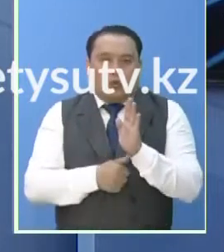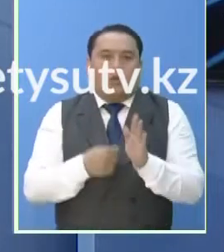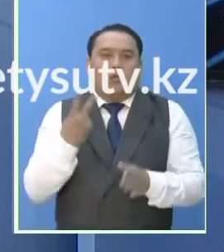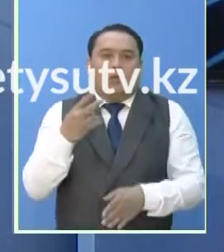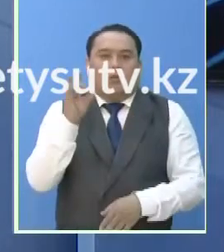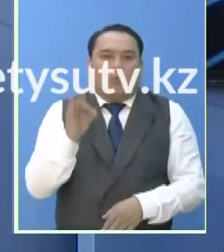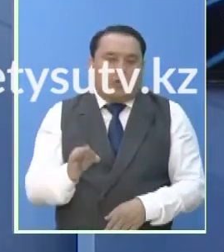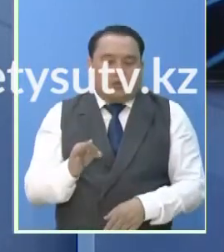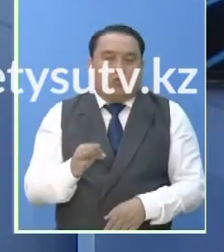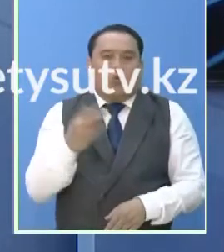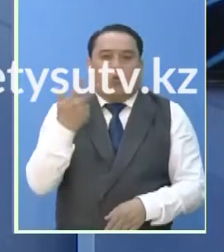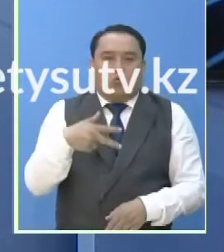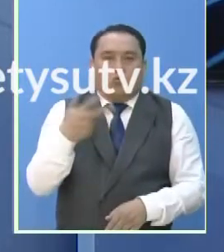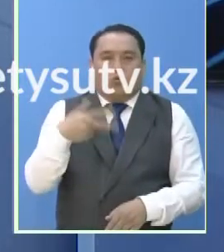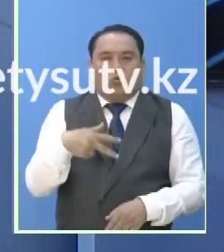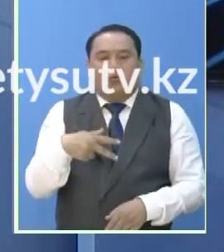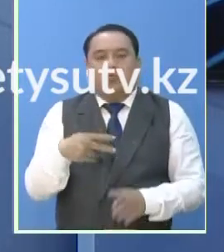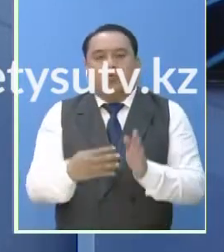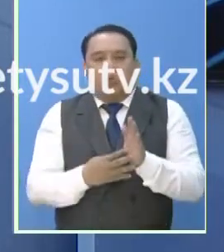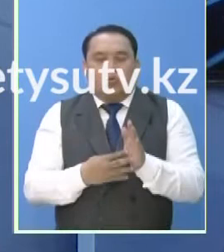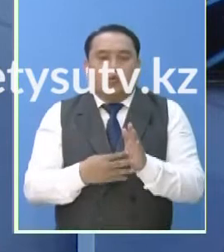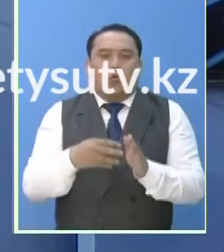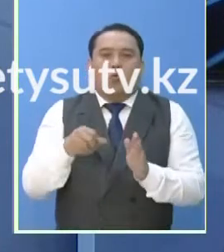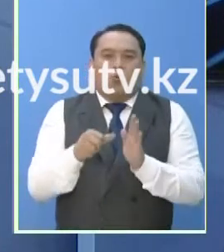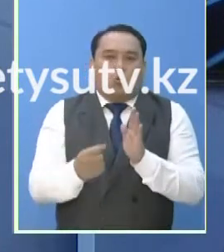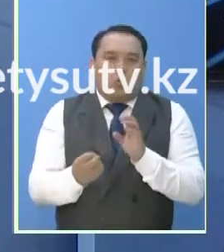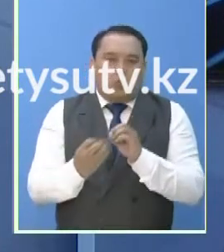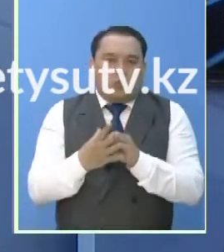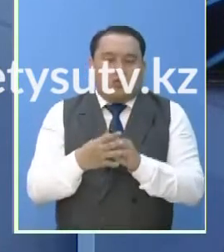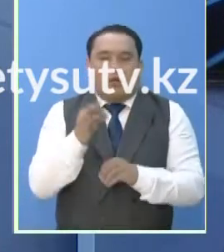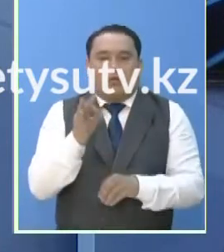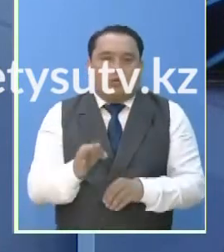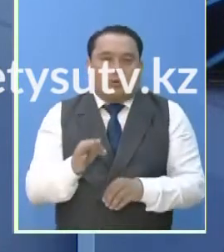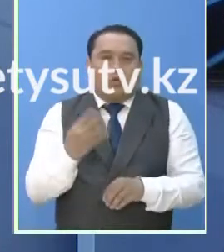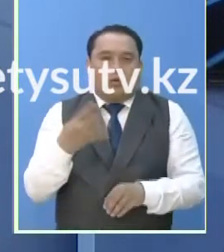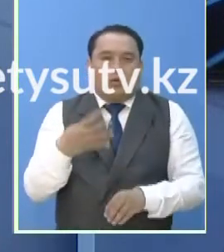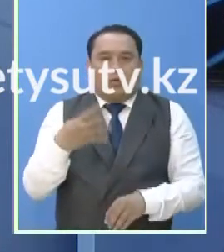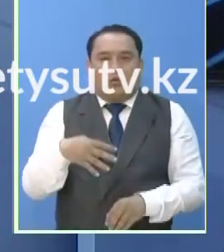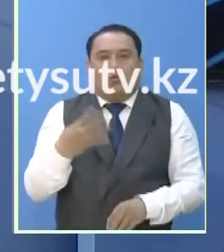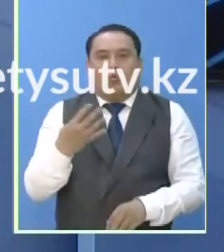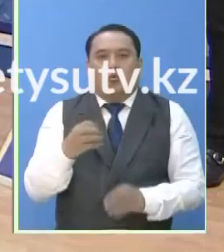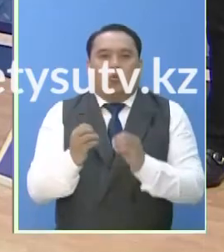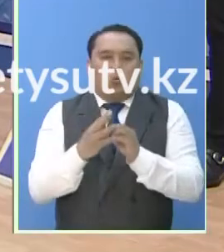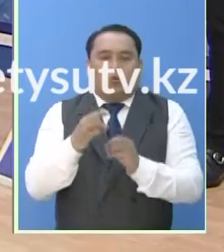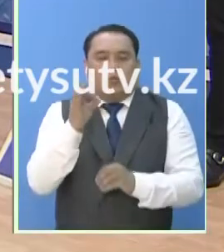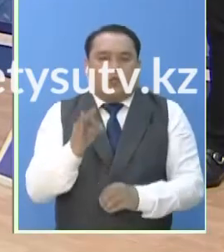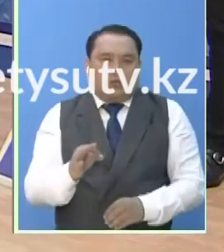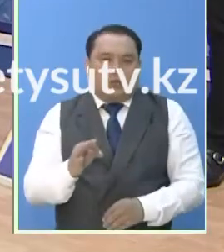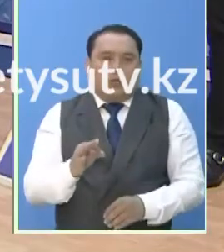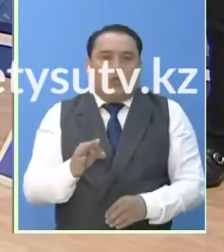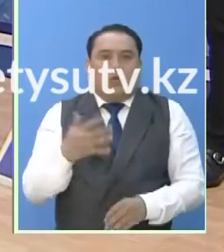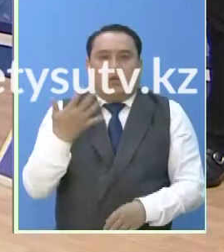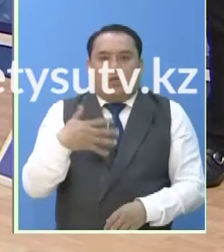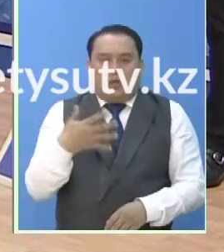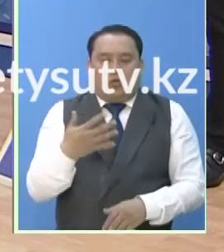16.2%, 30 пен 39 жас аралығындағылар 15.6%, 40 пен 49 жас аралығындағылар 14.8%,